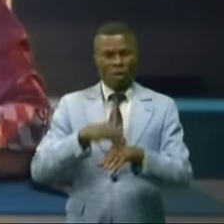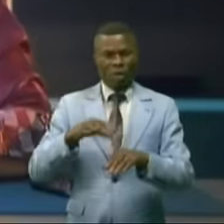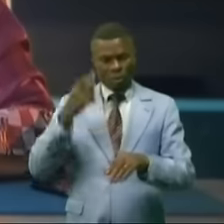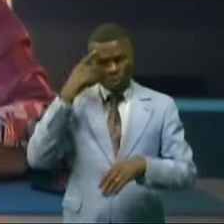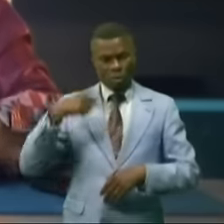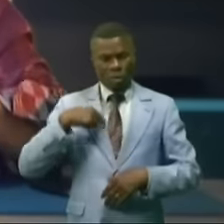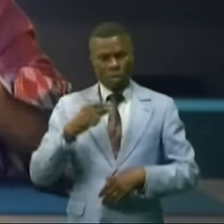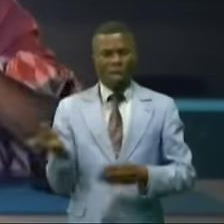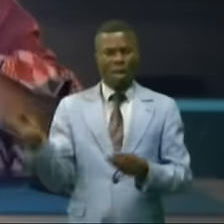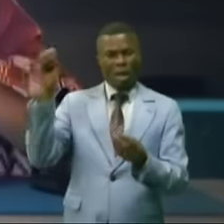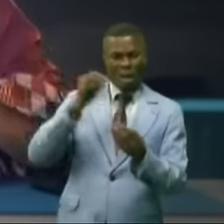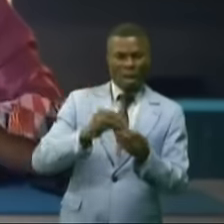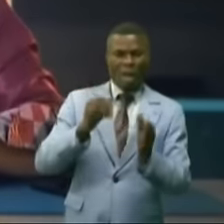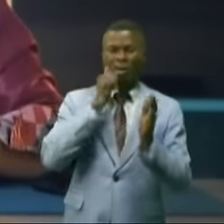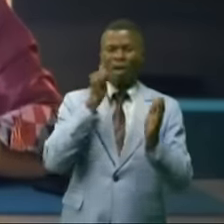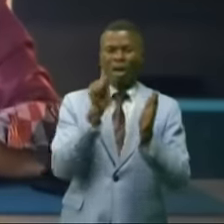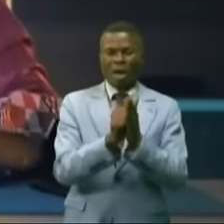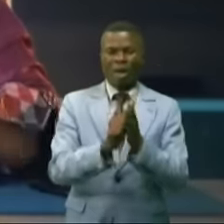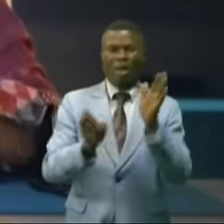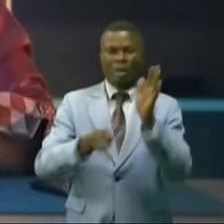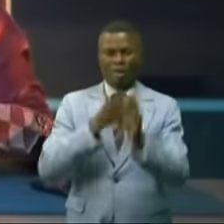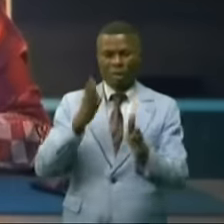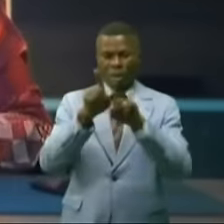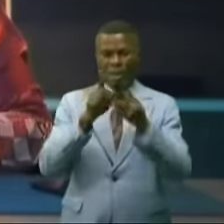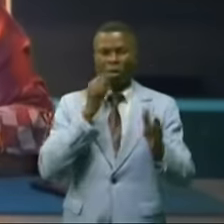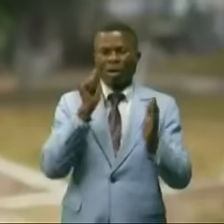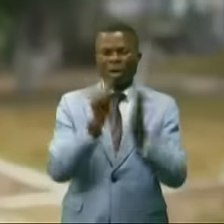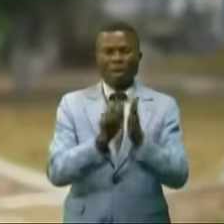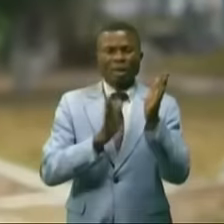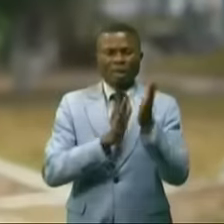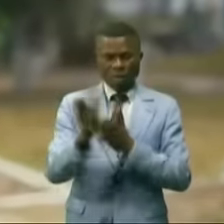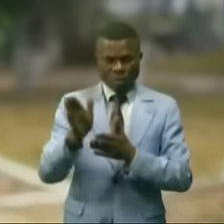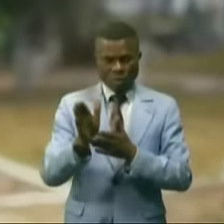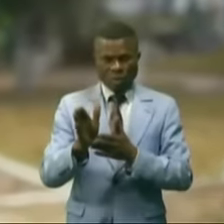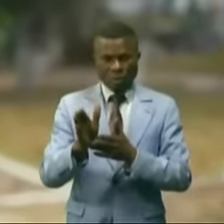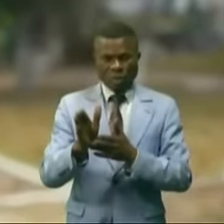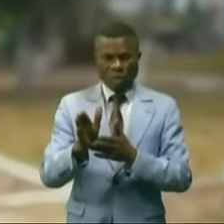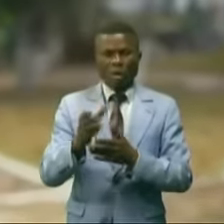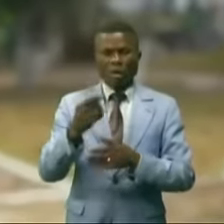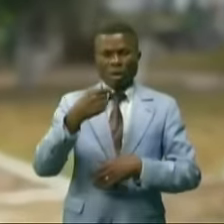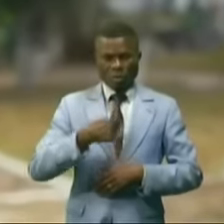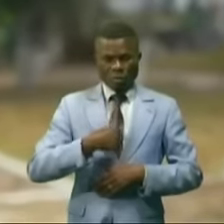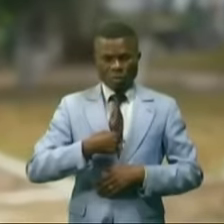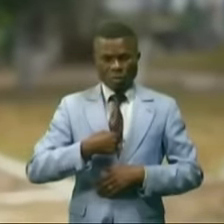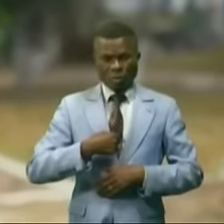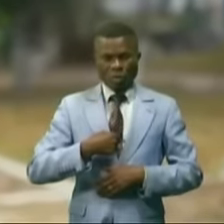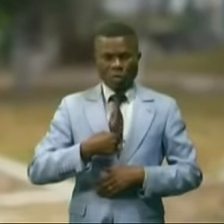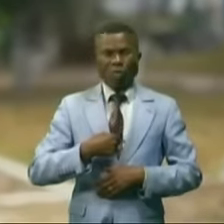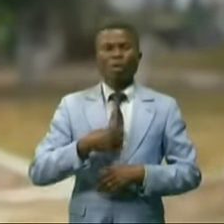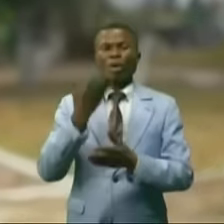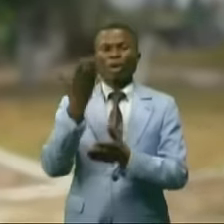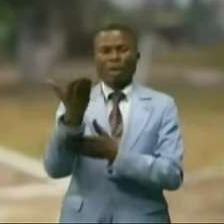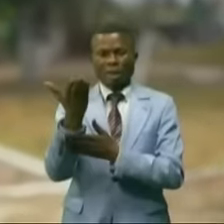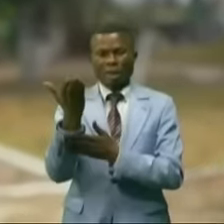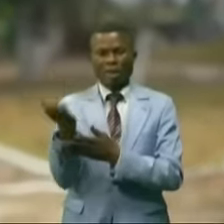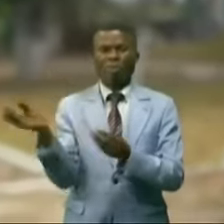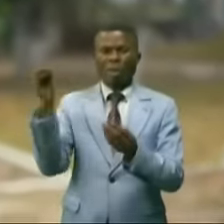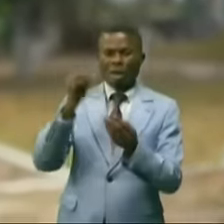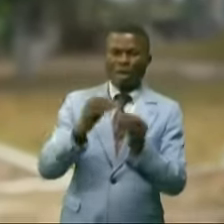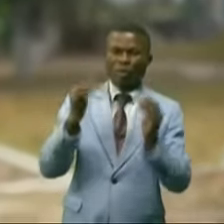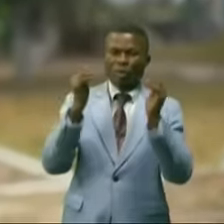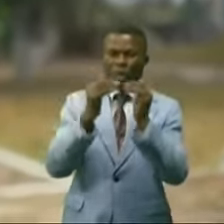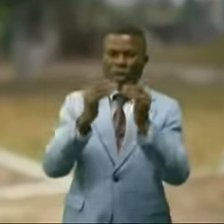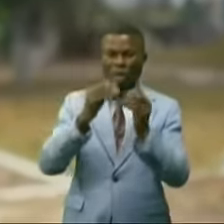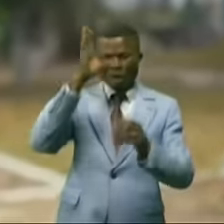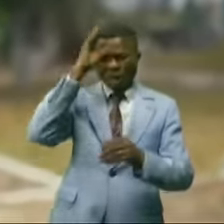à intégrer l'article 14 et l'article 15. C'est moi qui ai lu le plaidoyer pour inscrire la parité